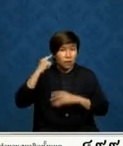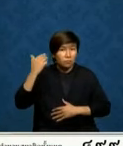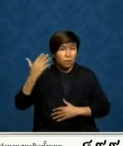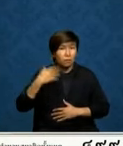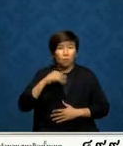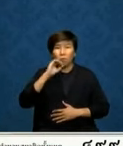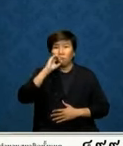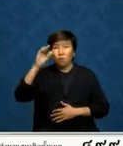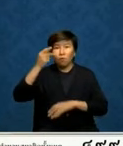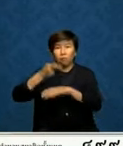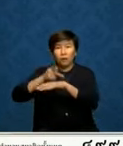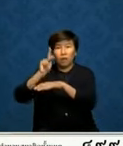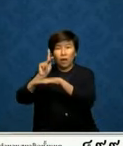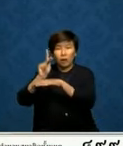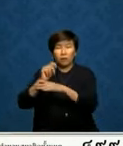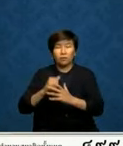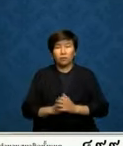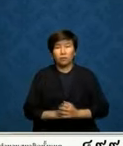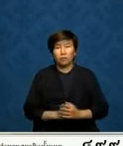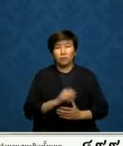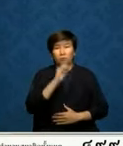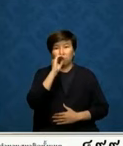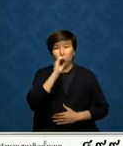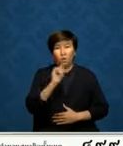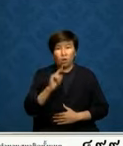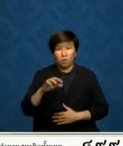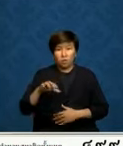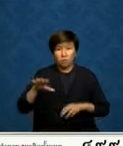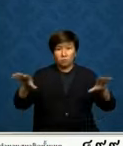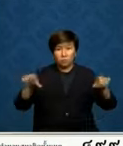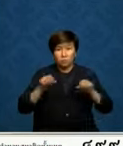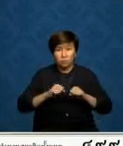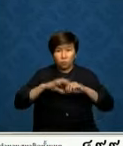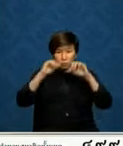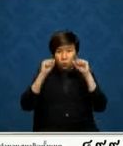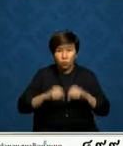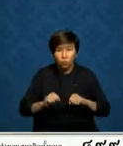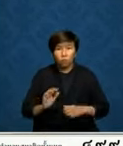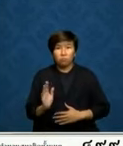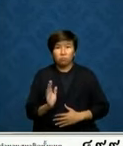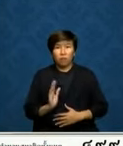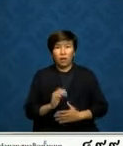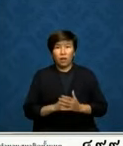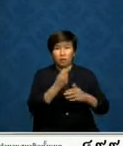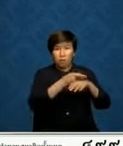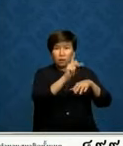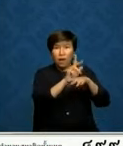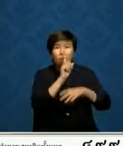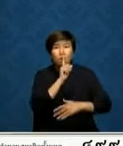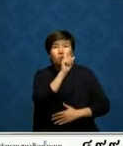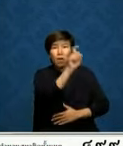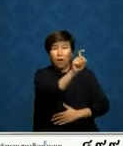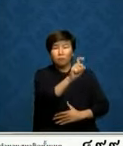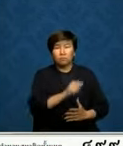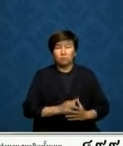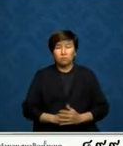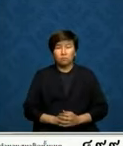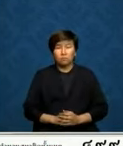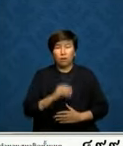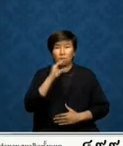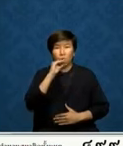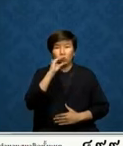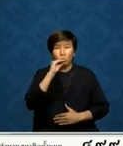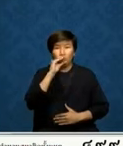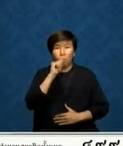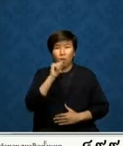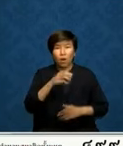ครับไม่ได้พูดในลักษณะที่บอกว่าวิปมีการตกลงและผมไม่ได้ทำตามหรือผมบอกว่าไอ้วิปจะทำแบบนั้นแบบนี้ไม่มีผมยังย้ำเลยครับว่า